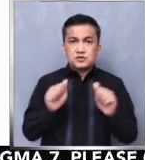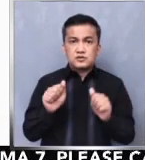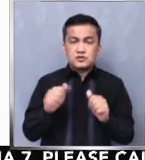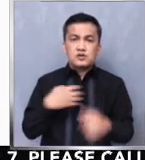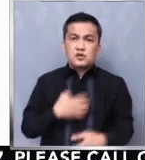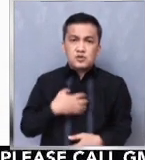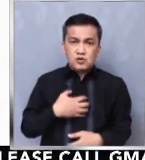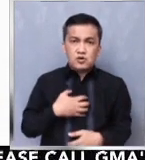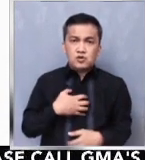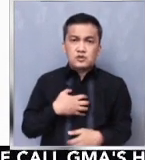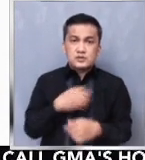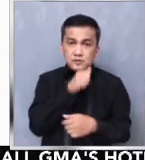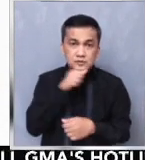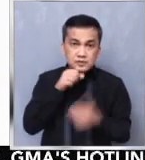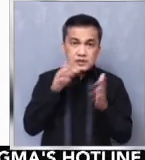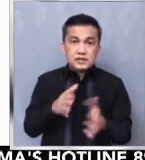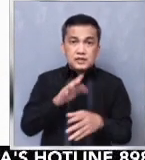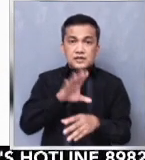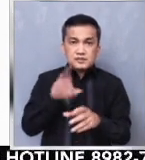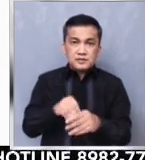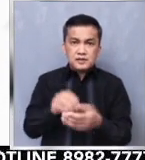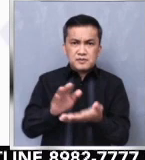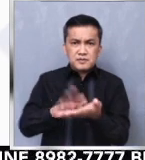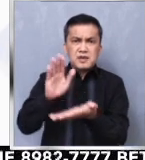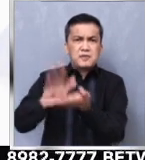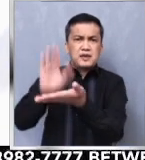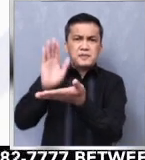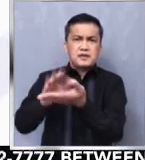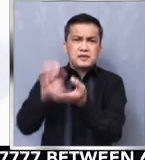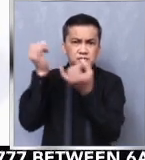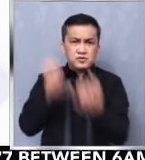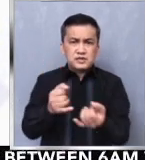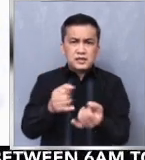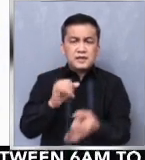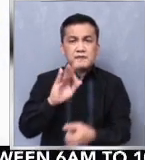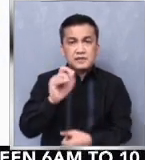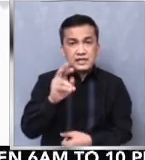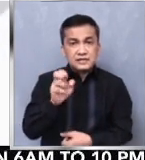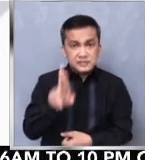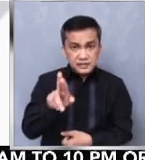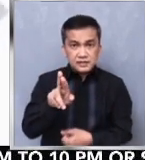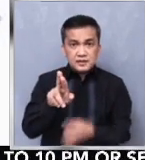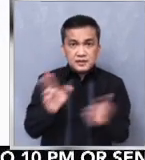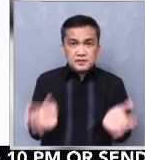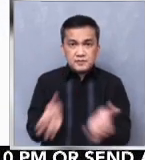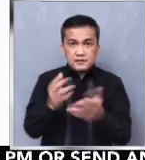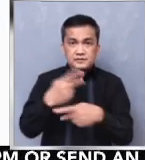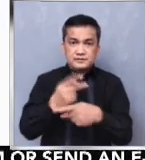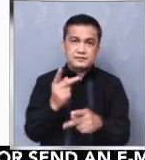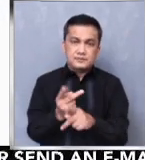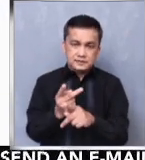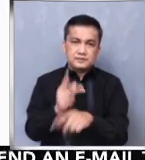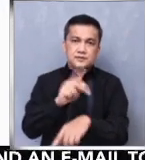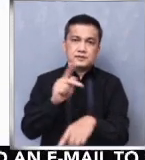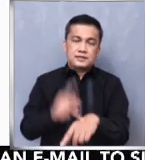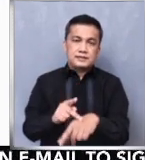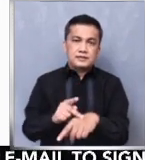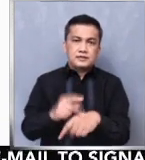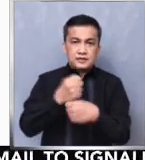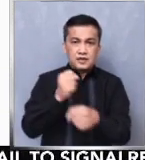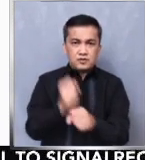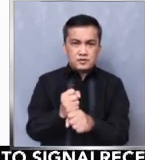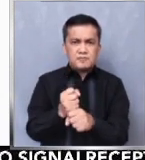ang tumataas na presyo ng mga imported na pataba at pagpapalakas ng produksyon sa bansa. Lilikha rin daw ito ng maraming trabaho.